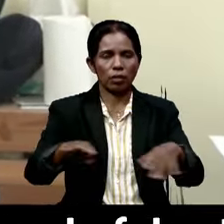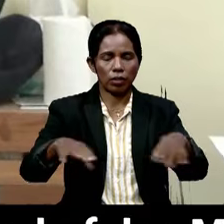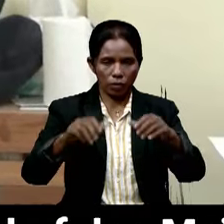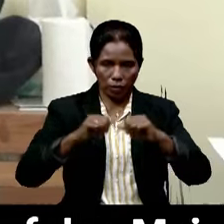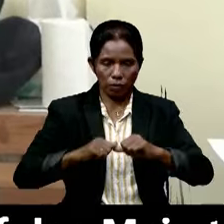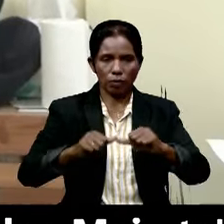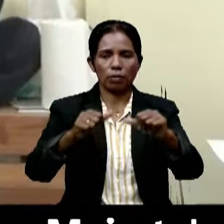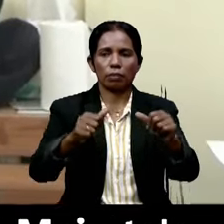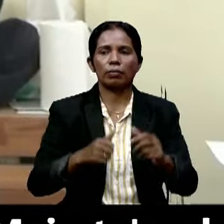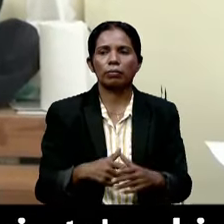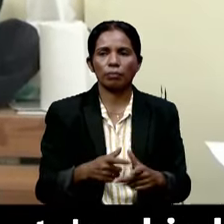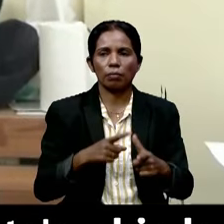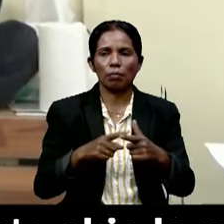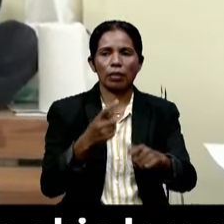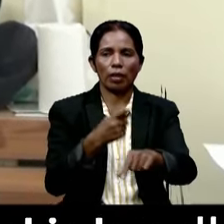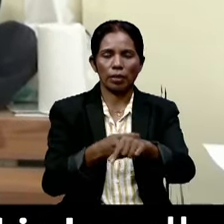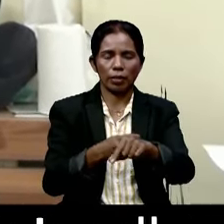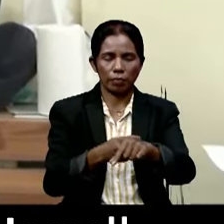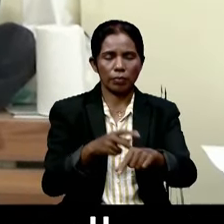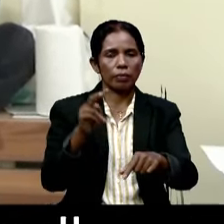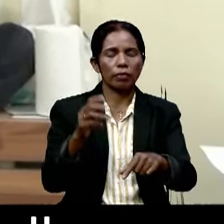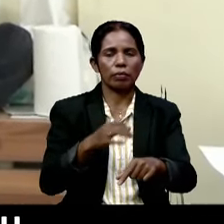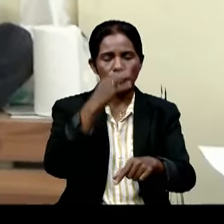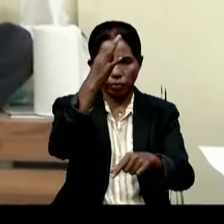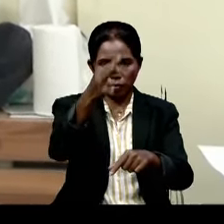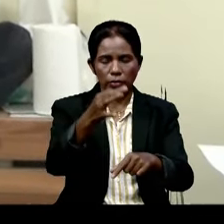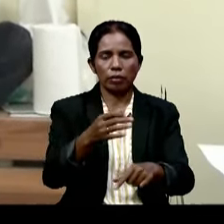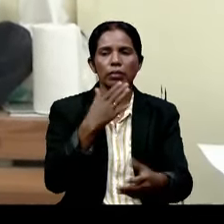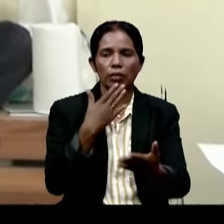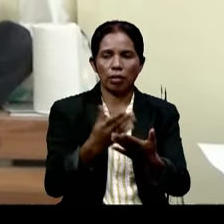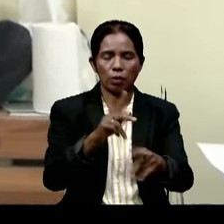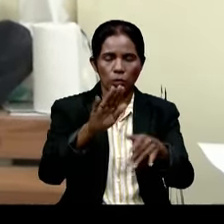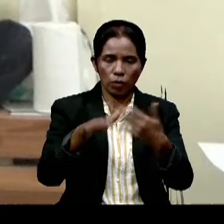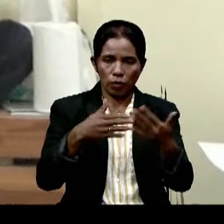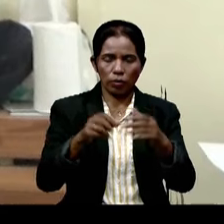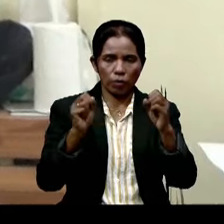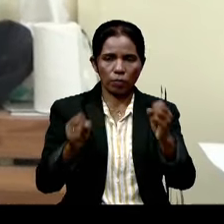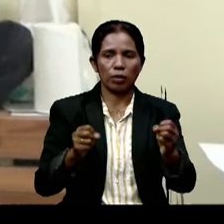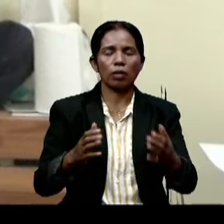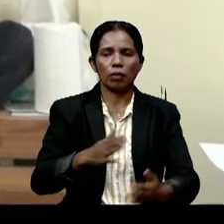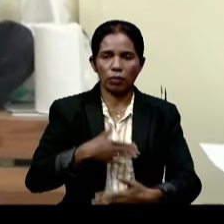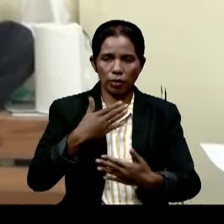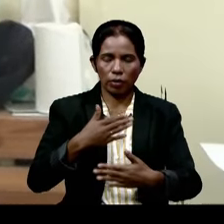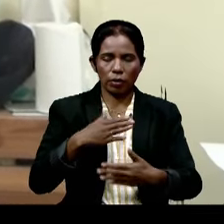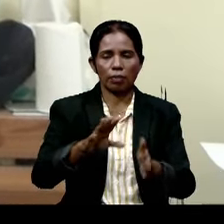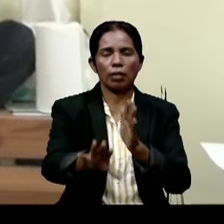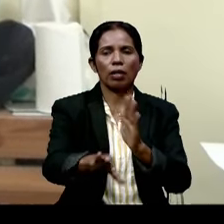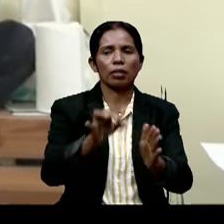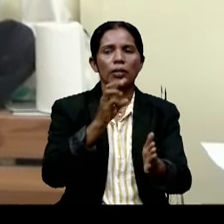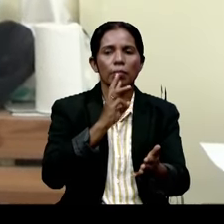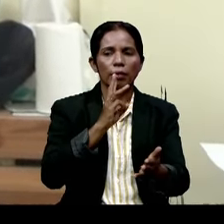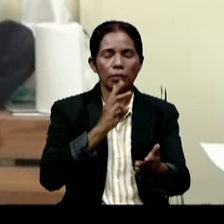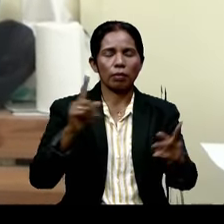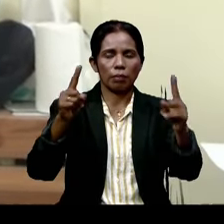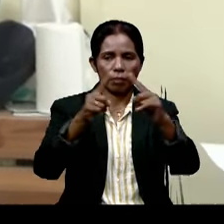ane ba to tempo ru mani se e mahutu bele ane sa kontente bele hetam bene ba bele